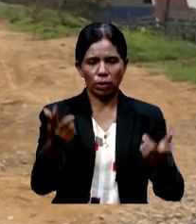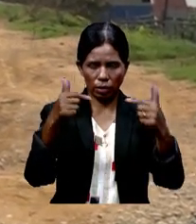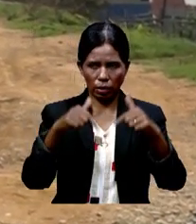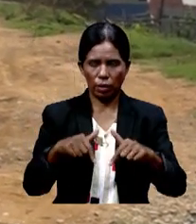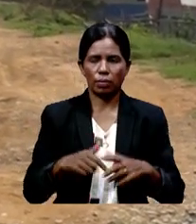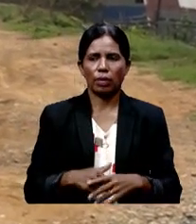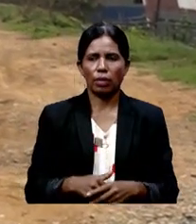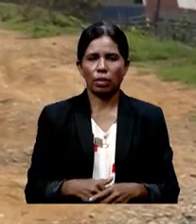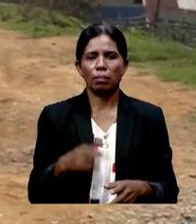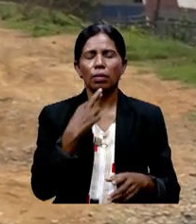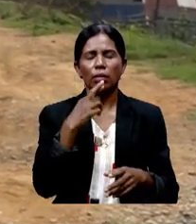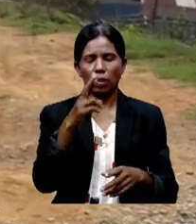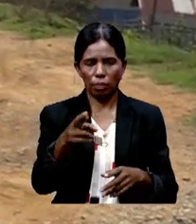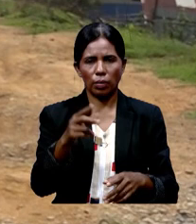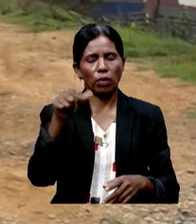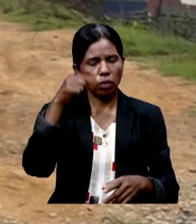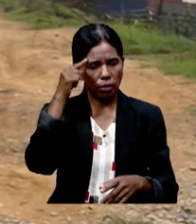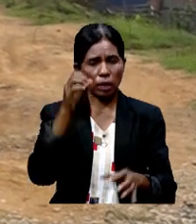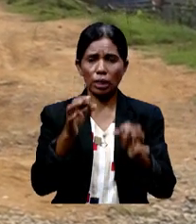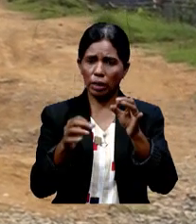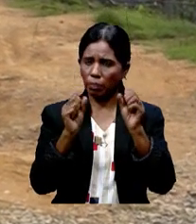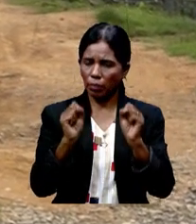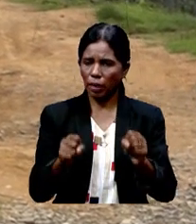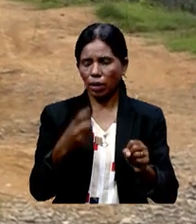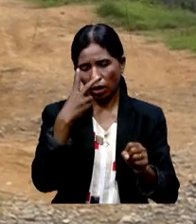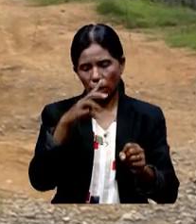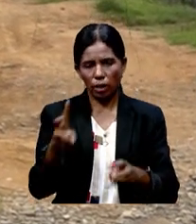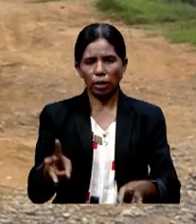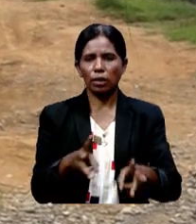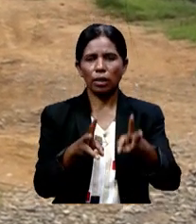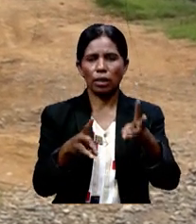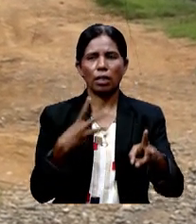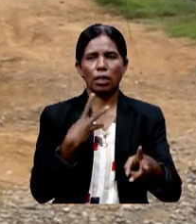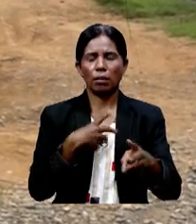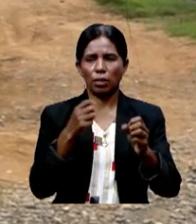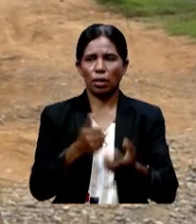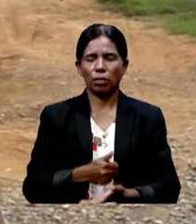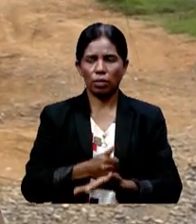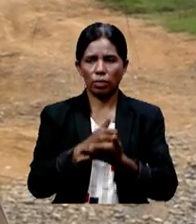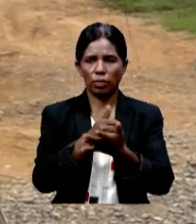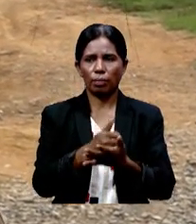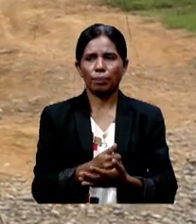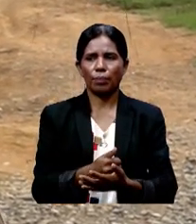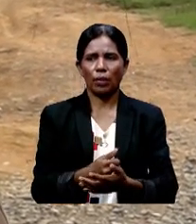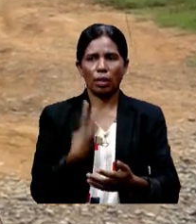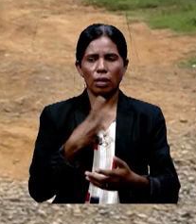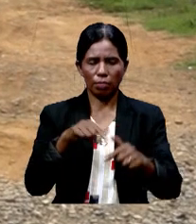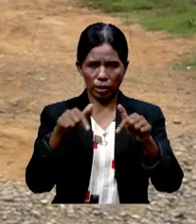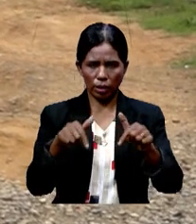ami recomenda da governo se vede care hare amnistare neva para ami facilita. Nebi ami hanemos